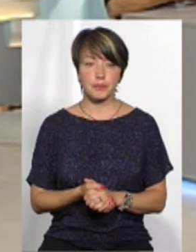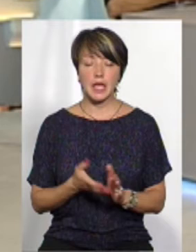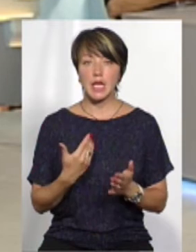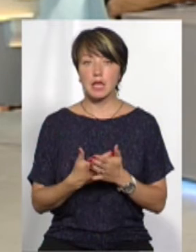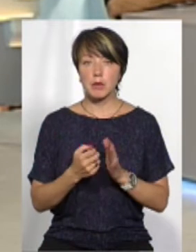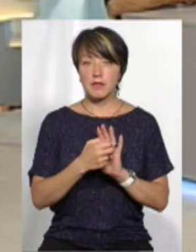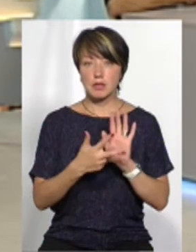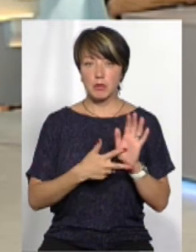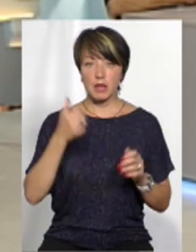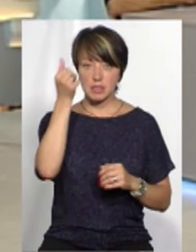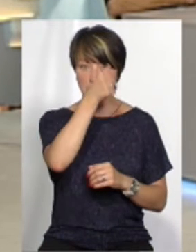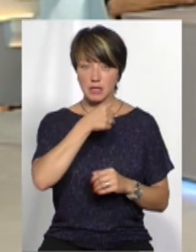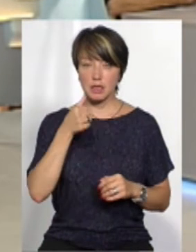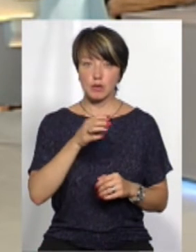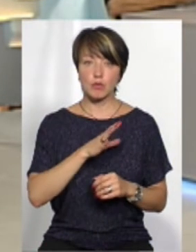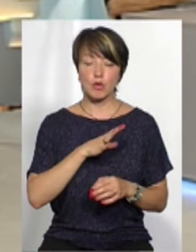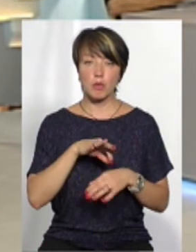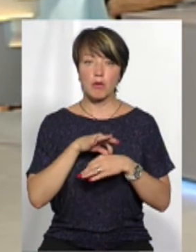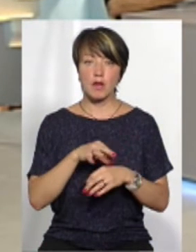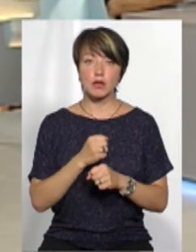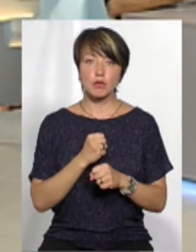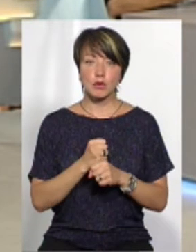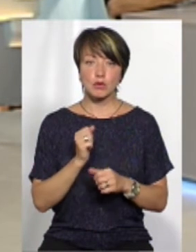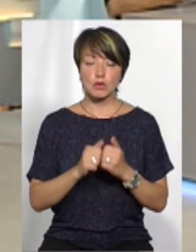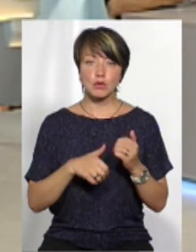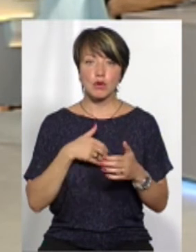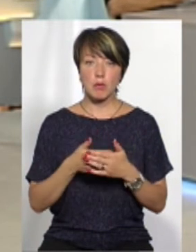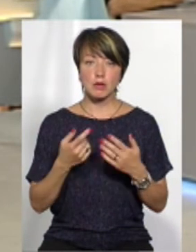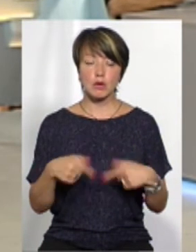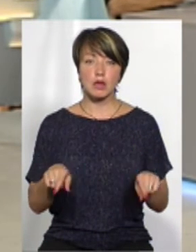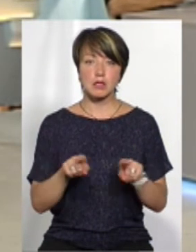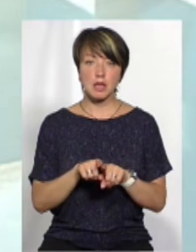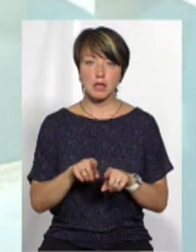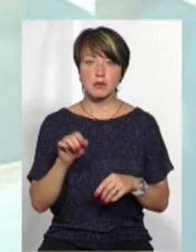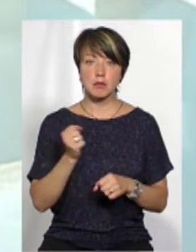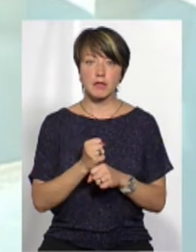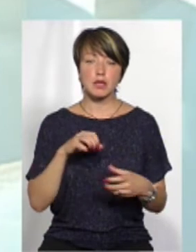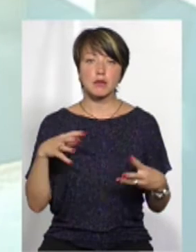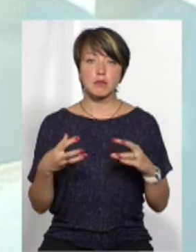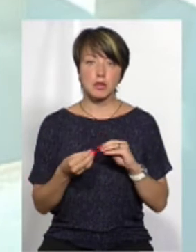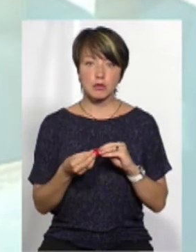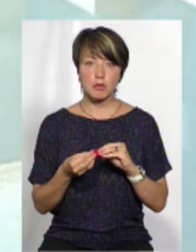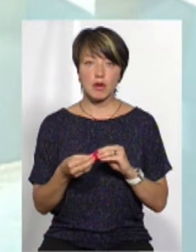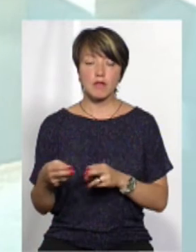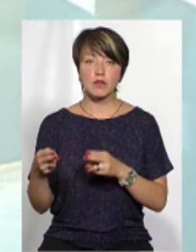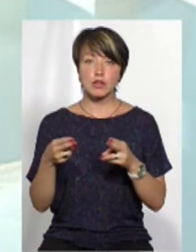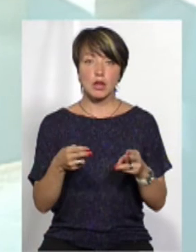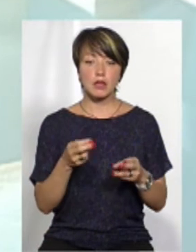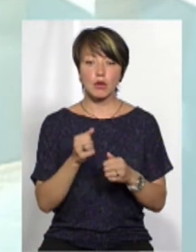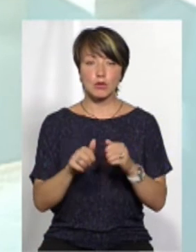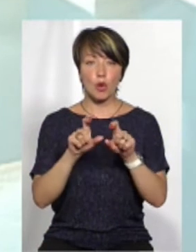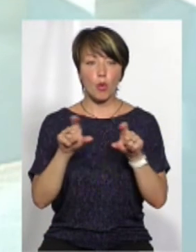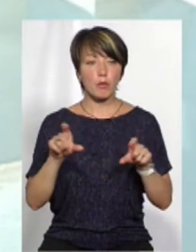Наприклад, за 2018 рік була проведена робота з кожною громадською організацією, підведено підсумки, тобто виїжджались на кожні